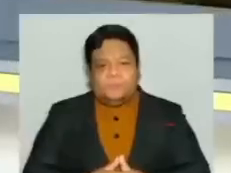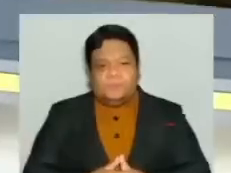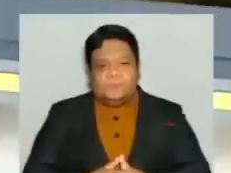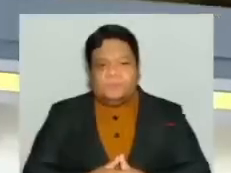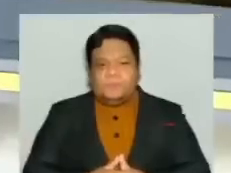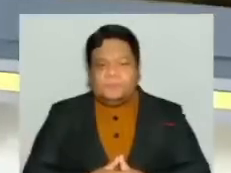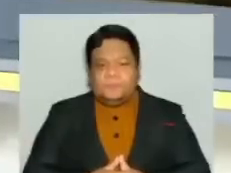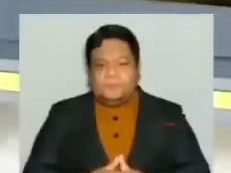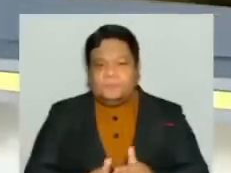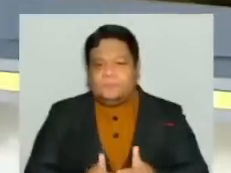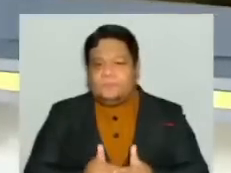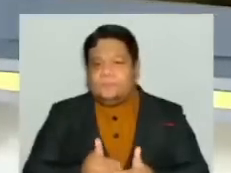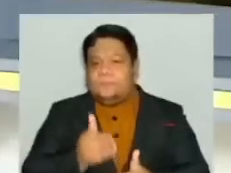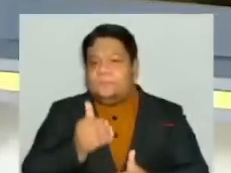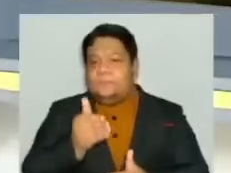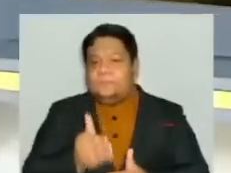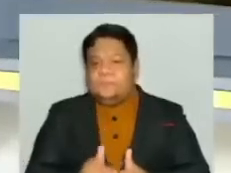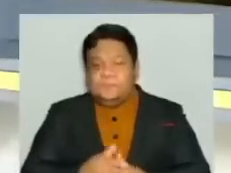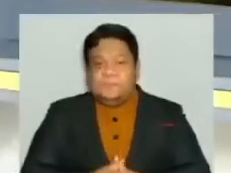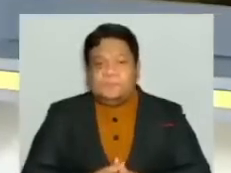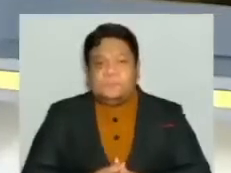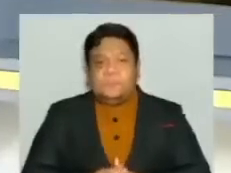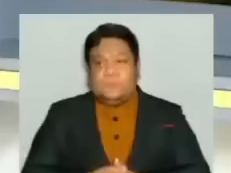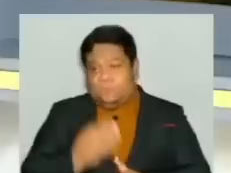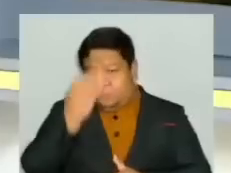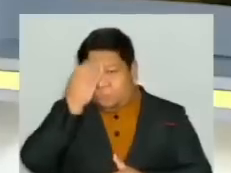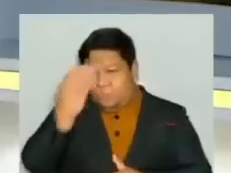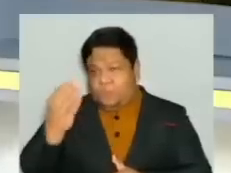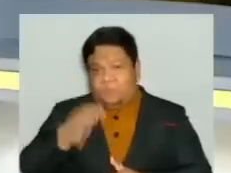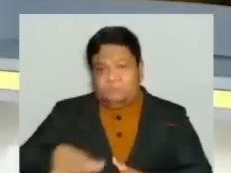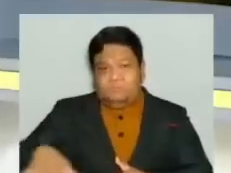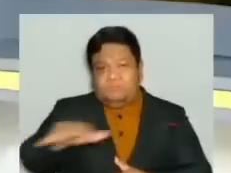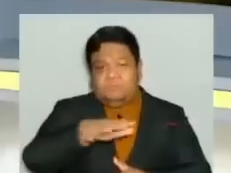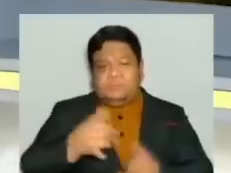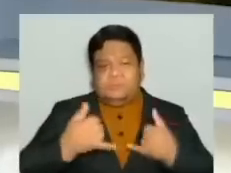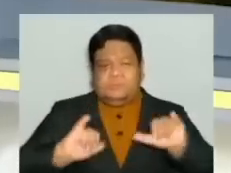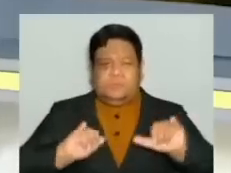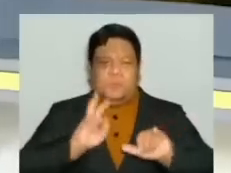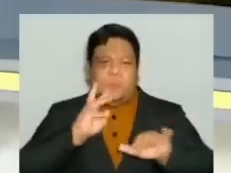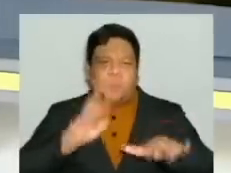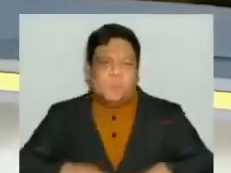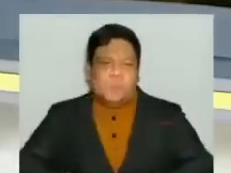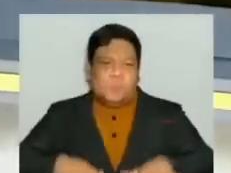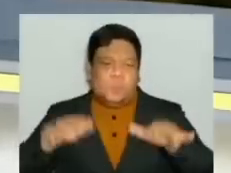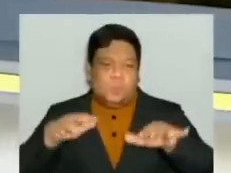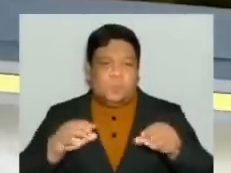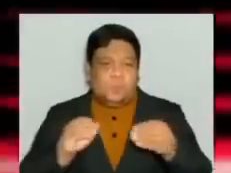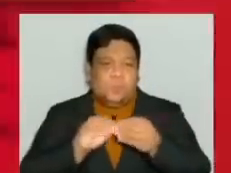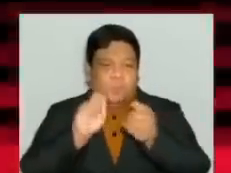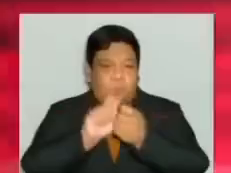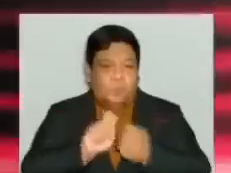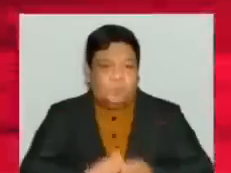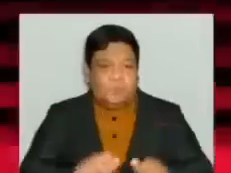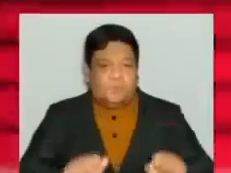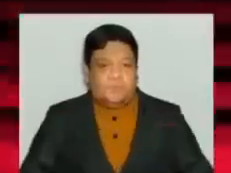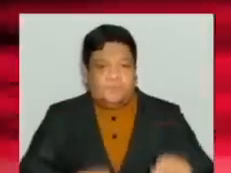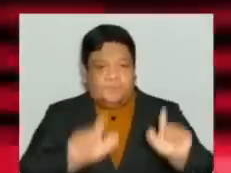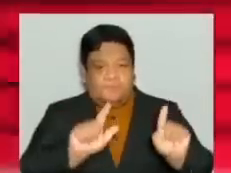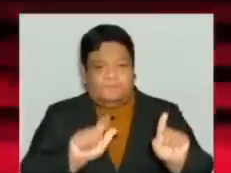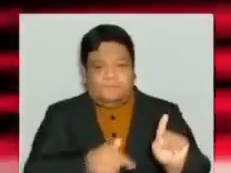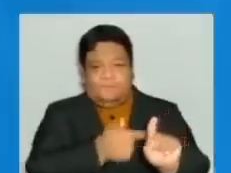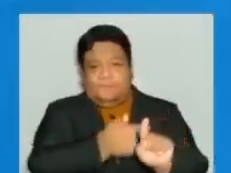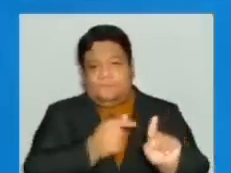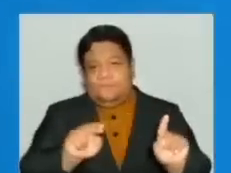Lubog pa rin sa baha ang ilang lugar sa Bulacan dahil sa ilang araw na sunod-sunod na pag-ulan. May unang balita live. Si Nico ba? Nico?